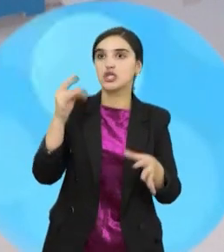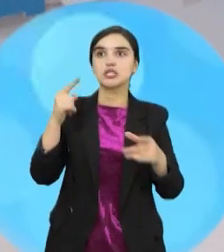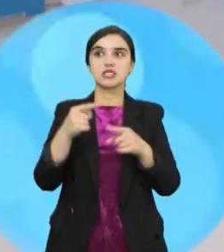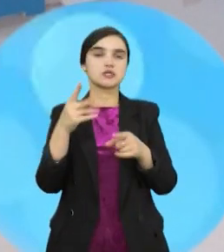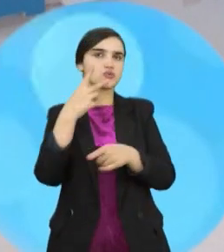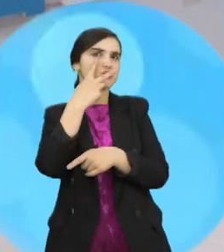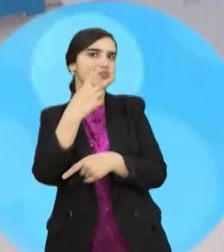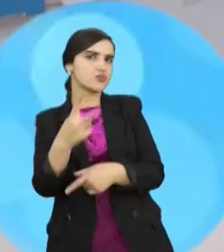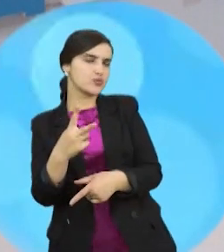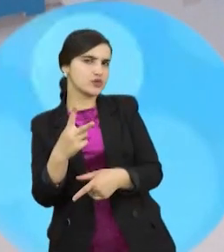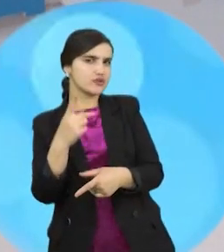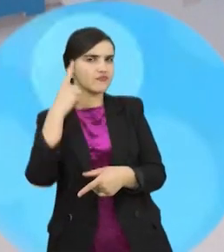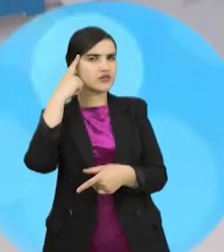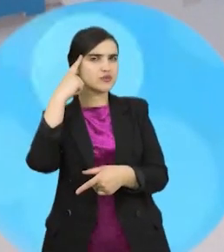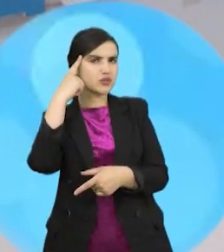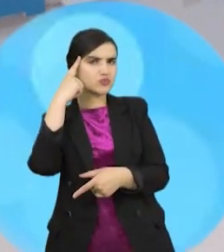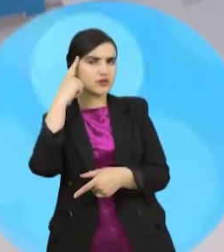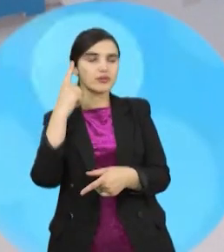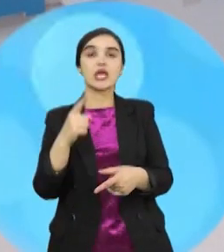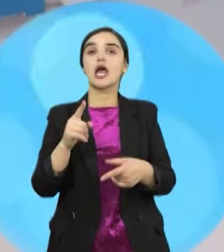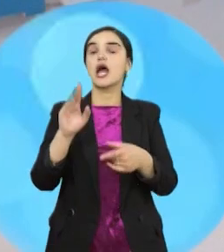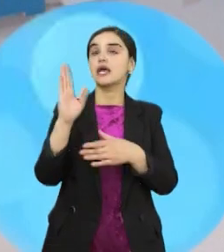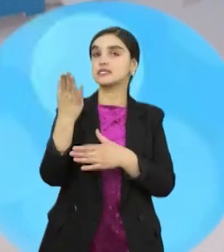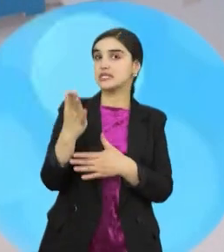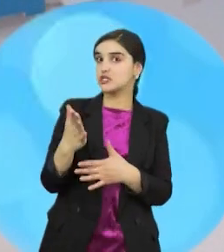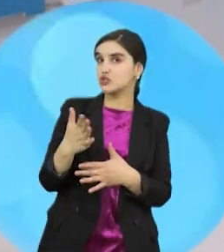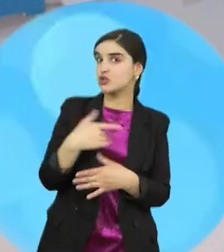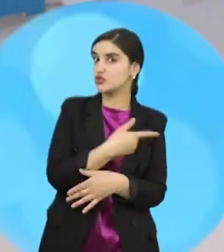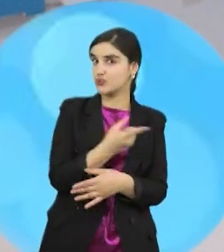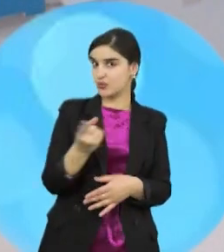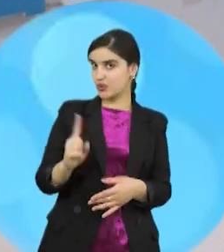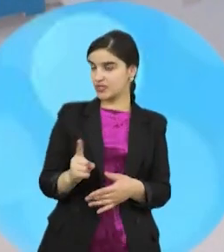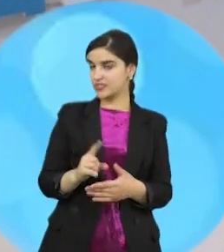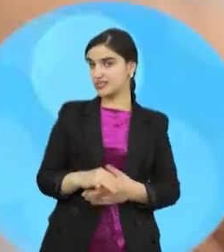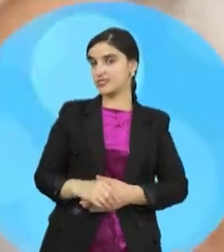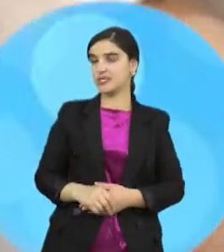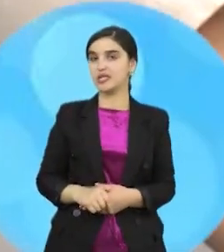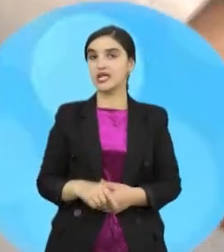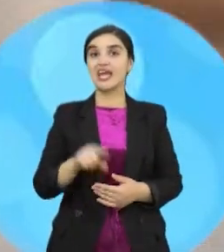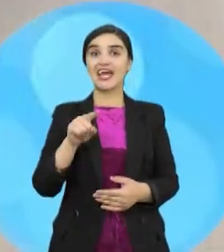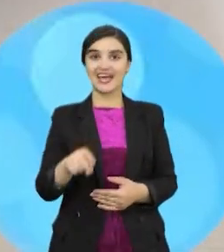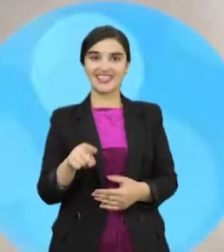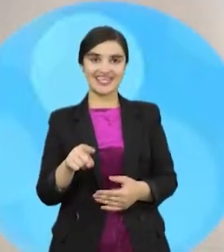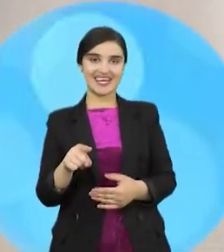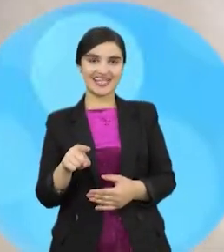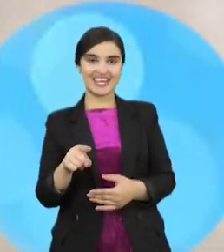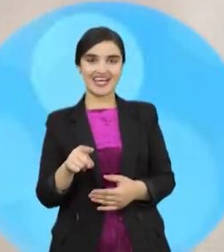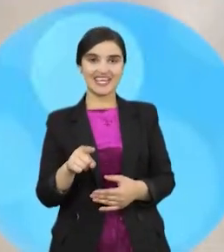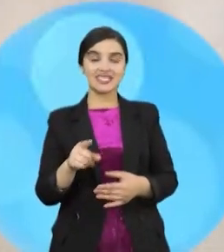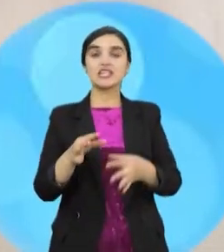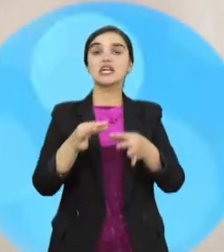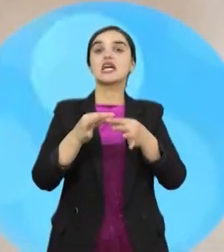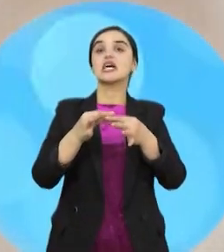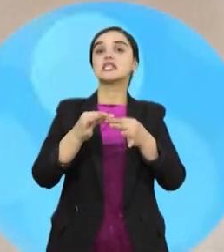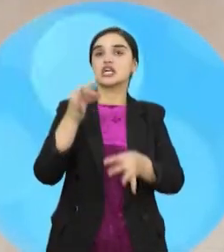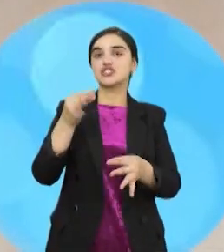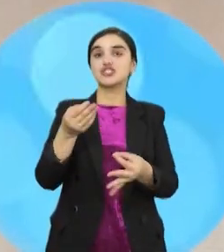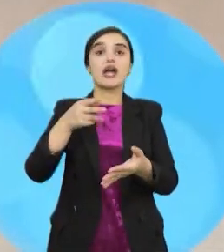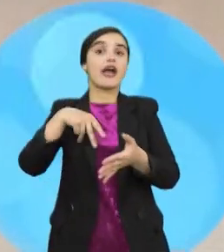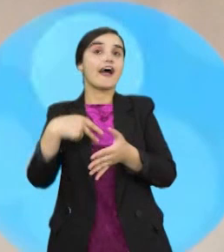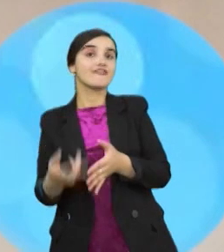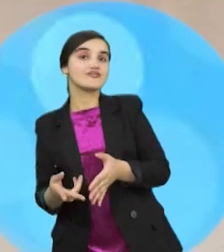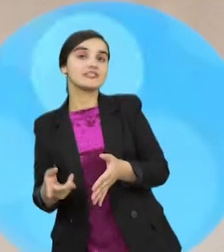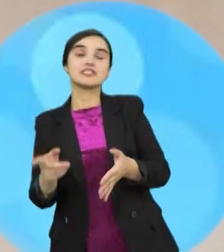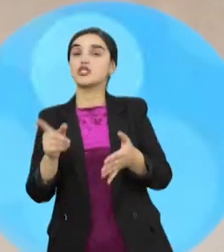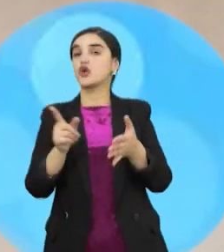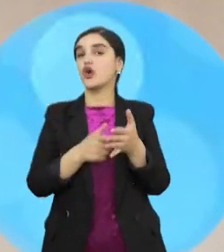کلان میرساند یعنی ببینید فکر میکنم که از دستانی ما نیست انا ببینید الکای نایچه افتید